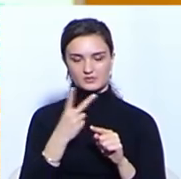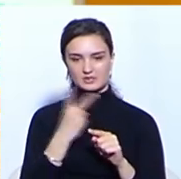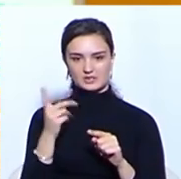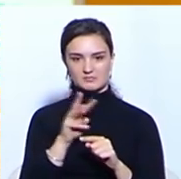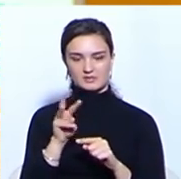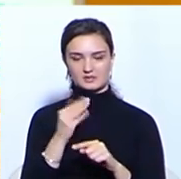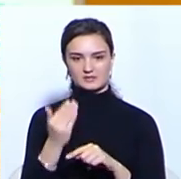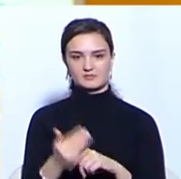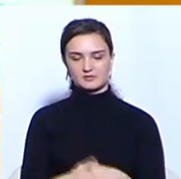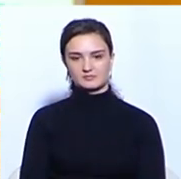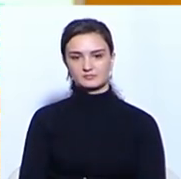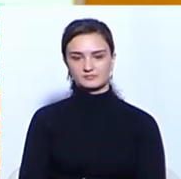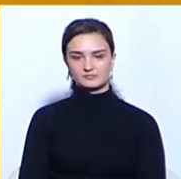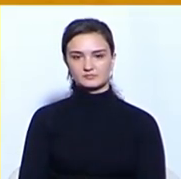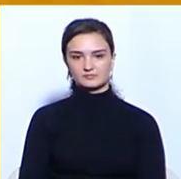21 მარტისთვის.